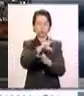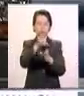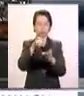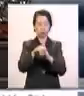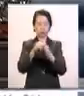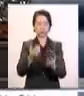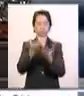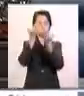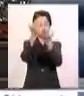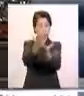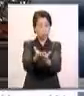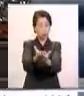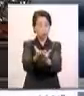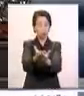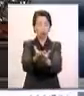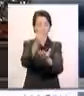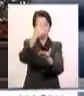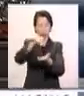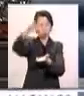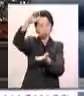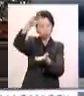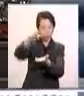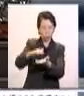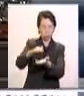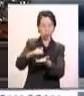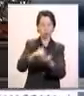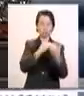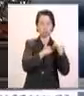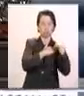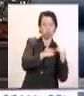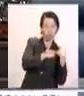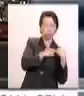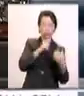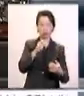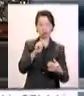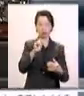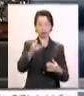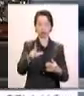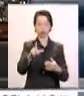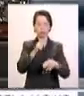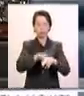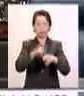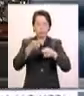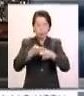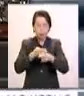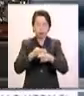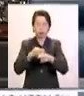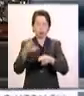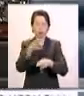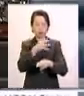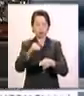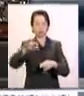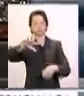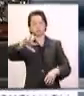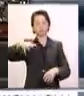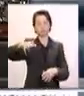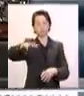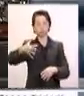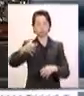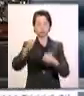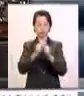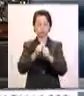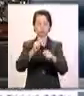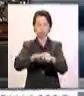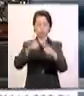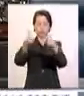termasuklah mengemukakan cadangan mengurangkan beban tol secara jangka pendek, jangka sederhana dan